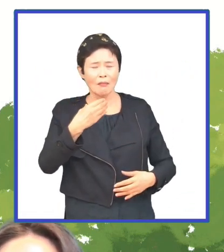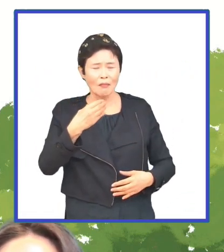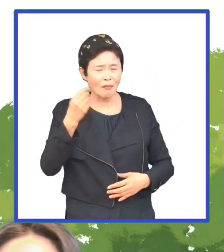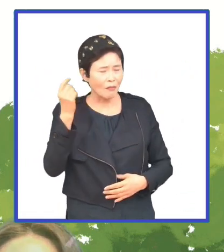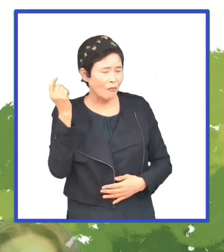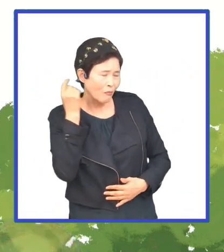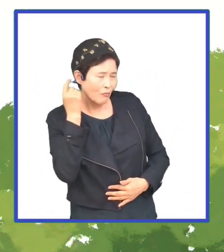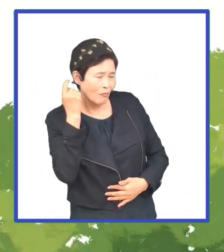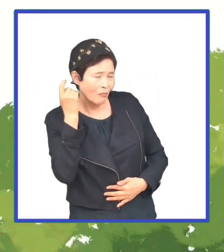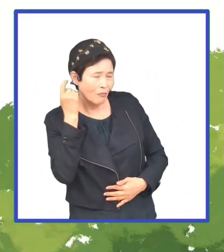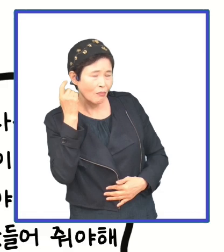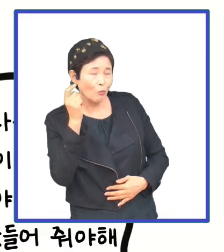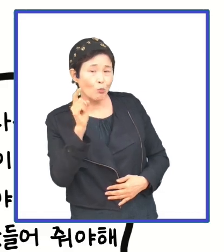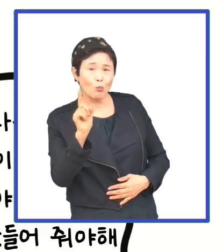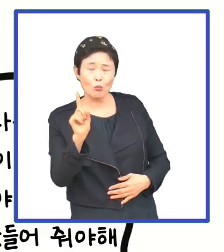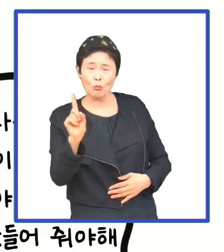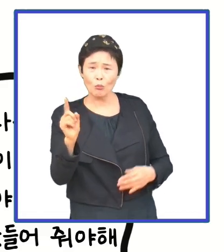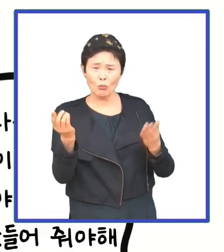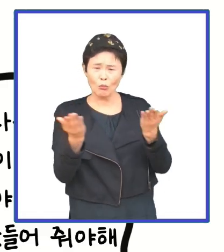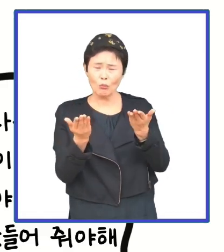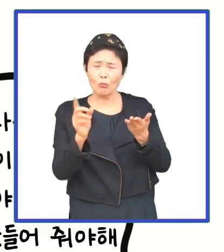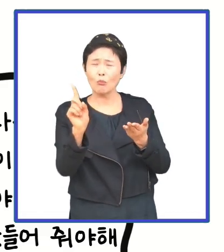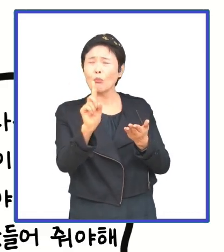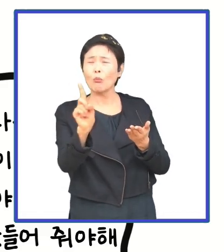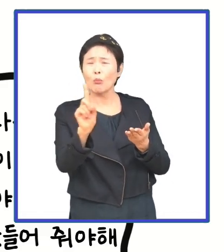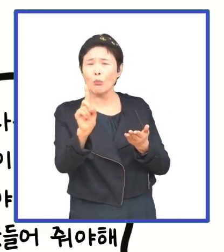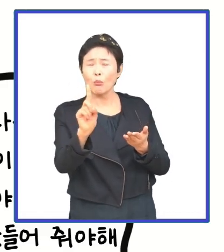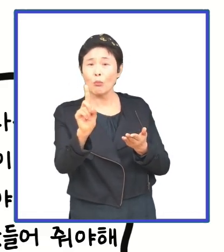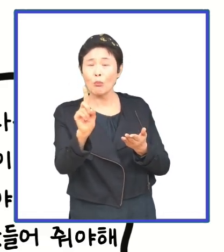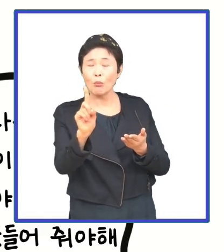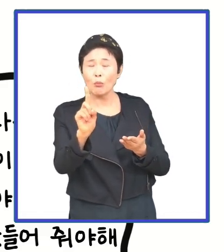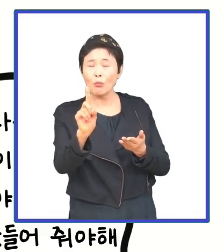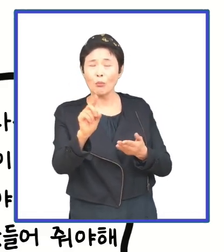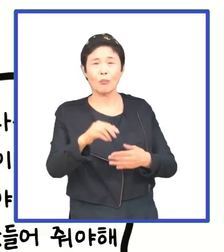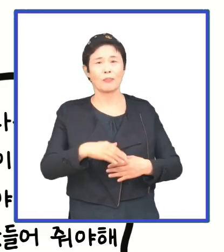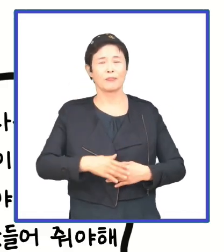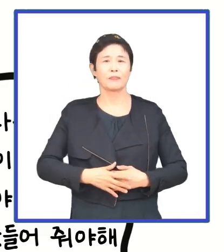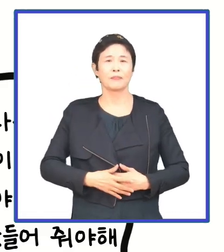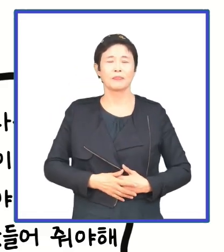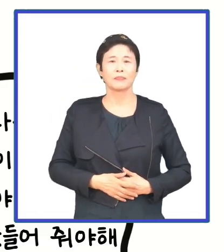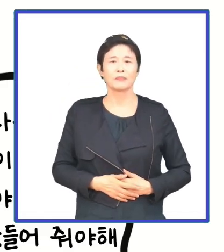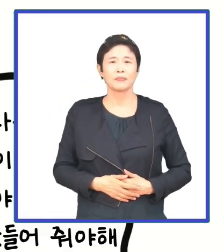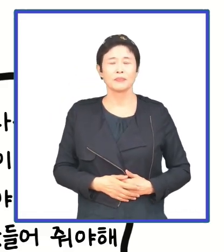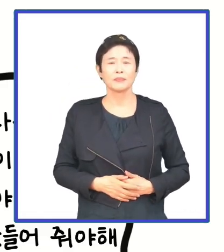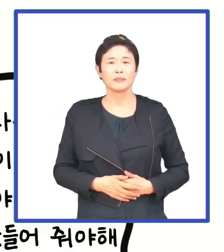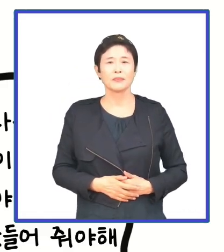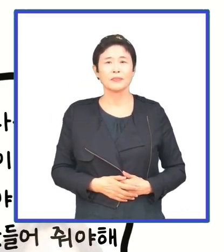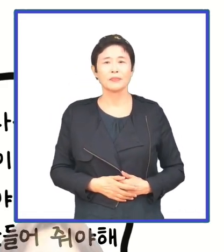있는데요. 무슨 일이 일어나고 있는지 은정 선생님과 함께 알아보도록 하겠습니다.